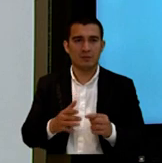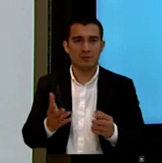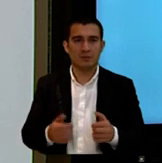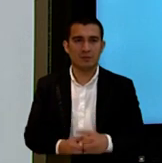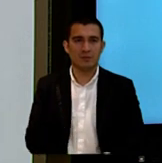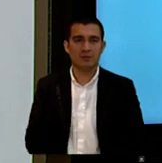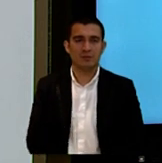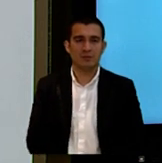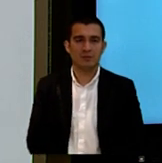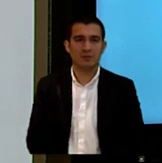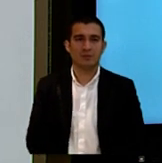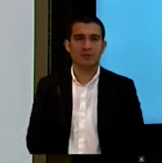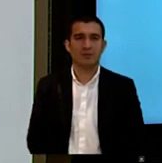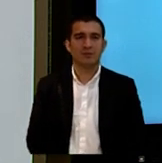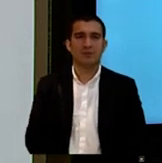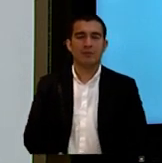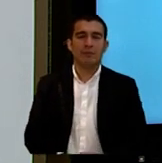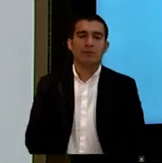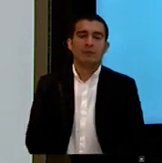bo'ladi.